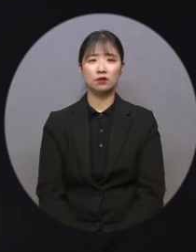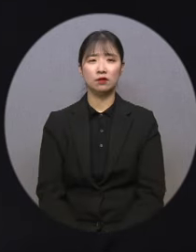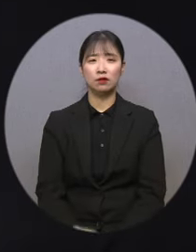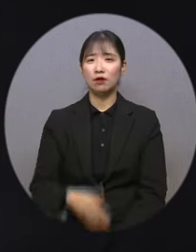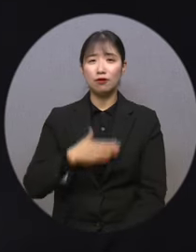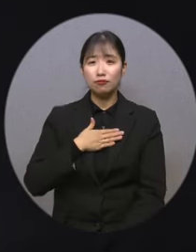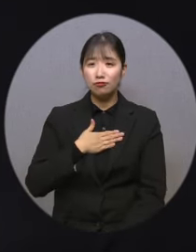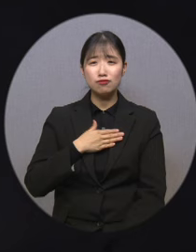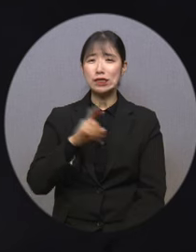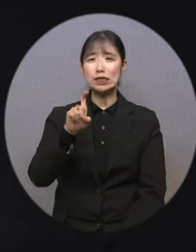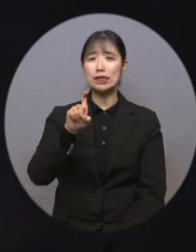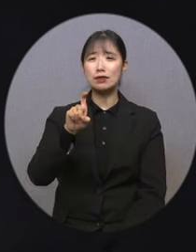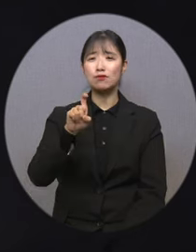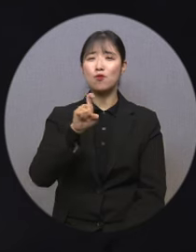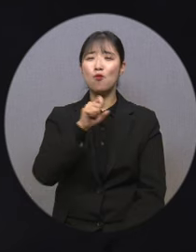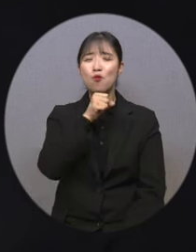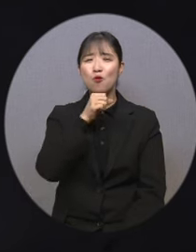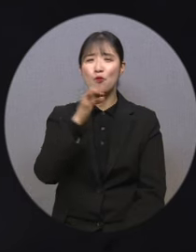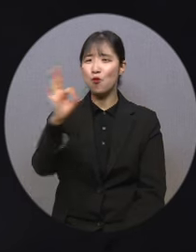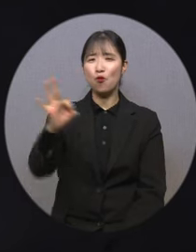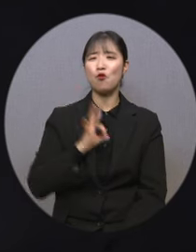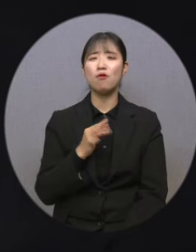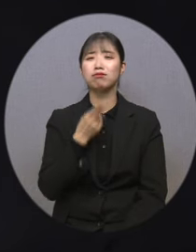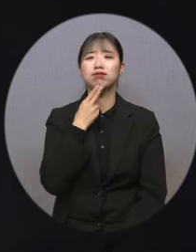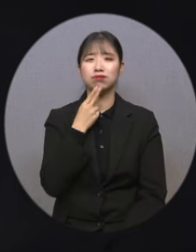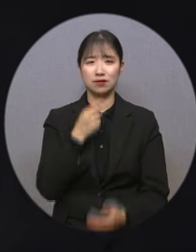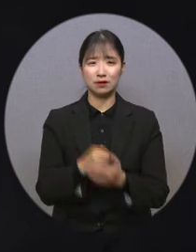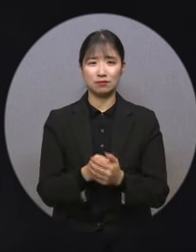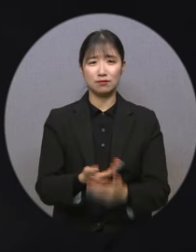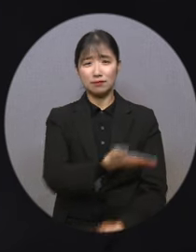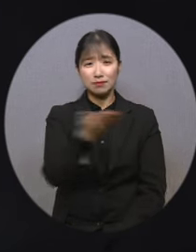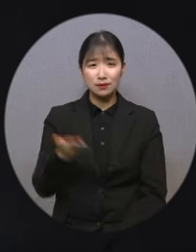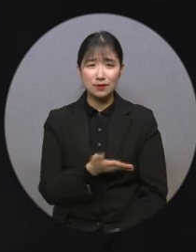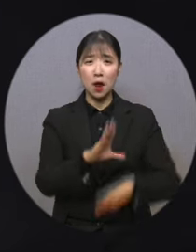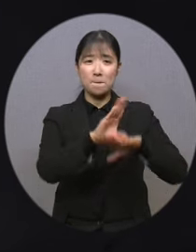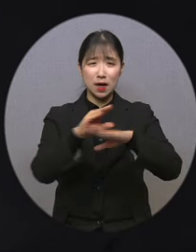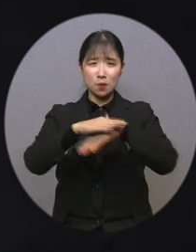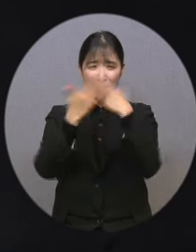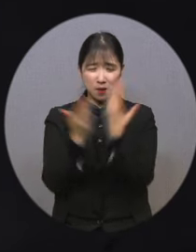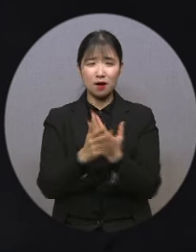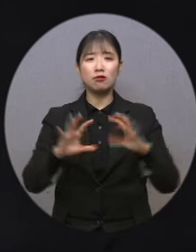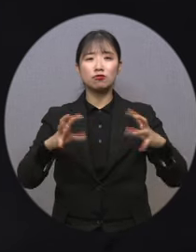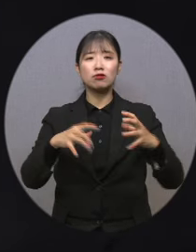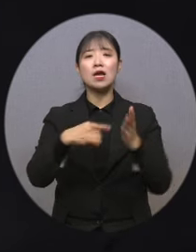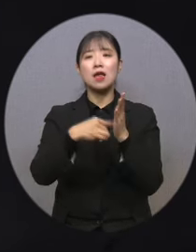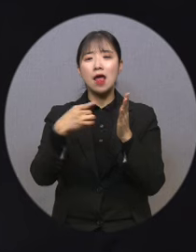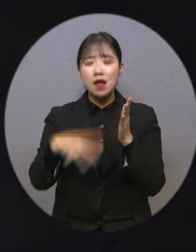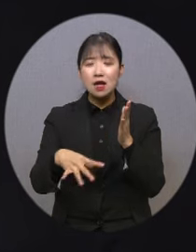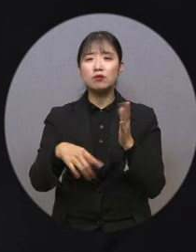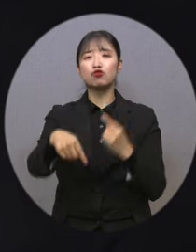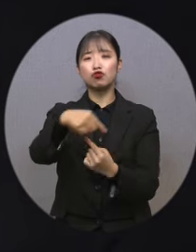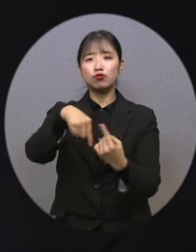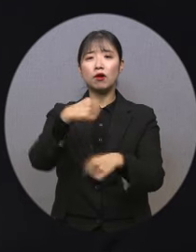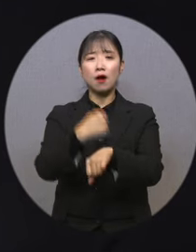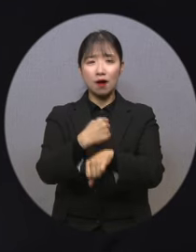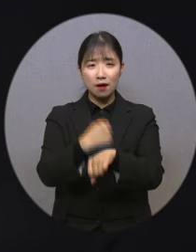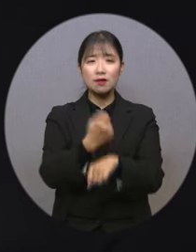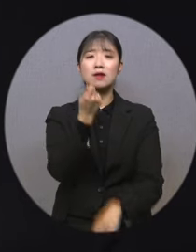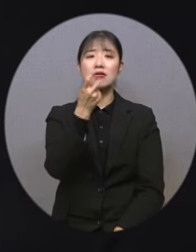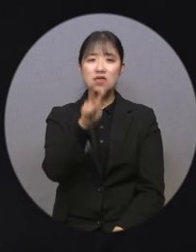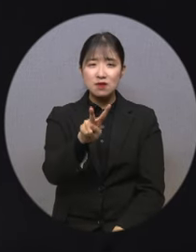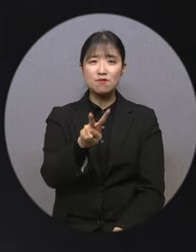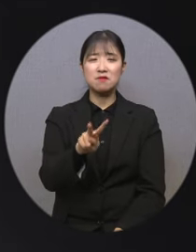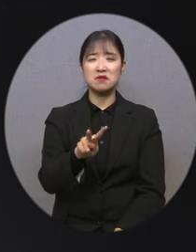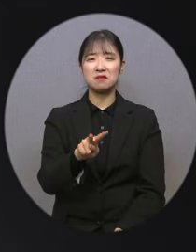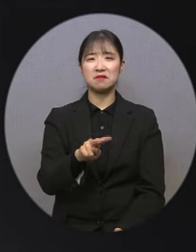우리는 10원도 안 주고 그 사람들은 방송을 통째로 다 국가가 세금으로 운영하는 구경 테레비 돌을